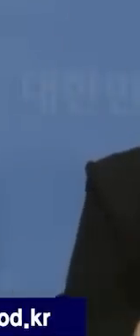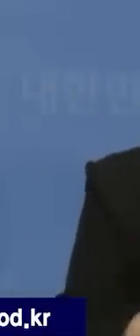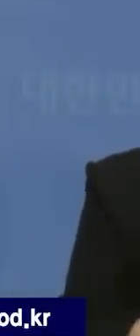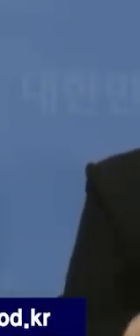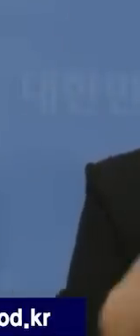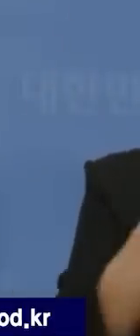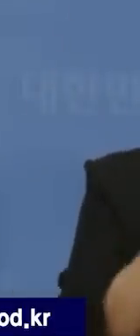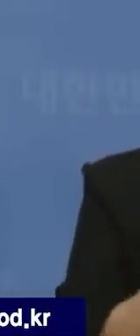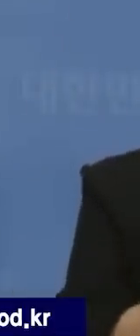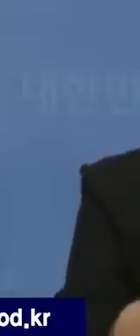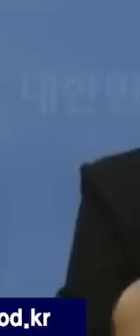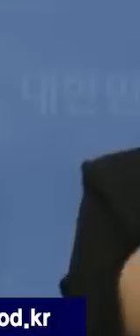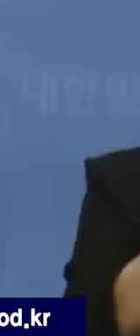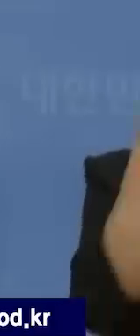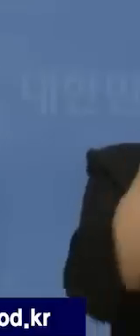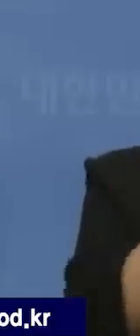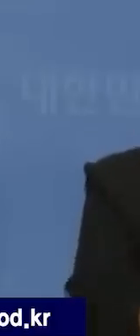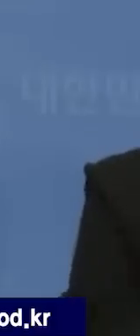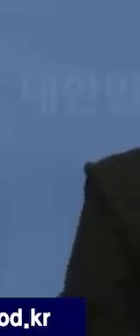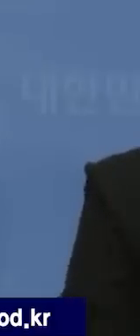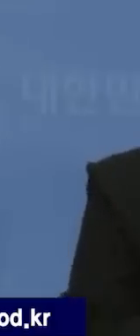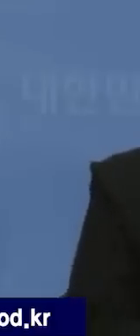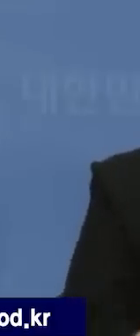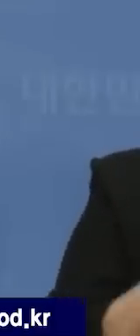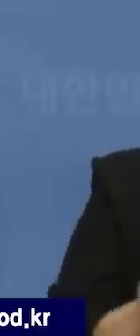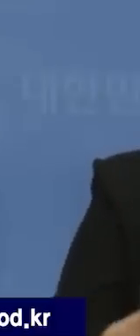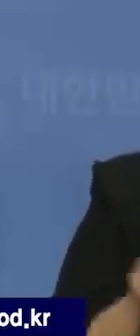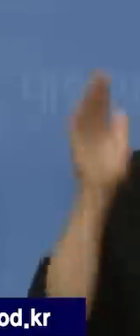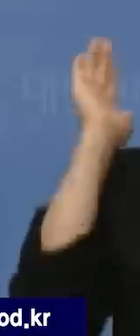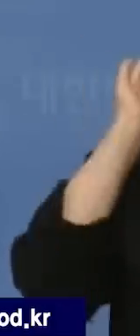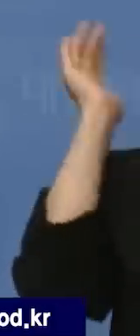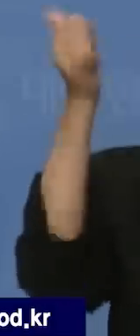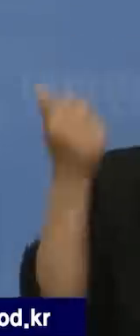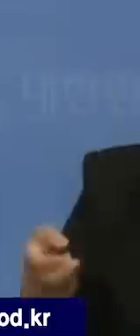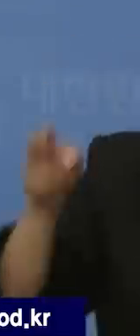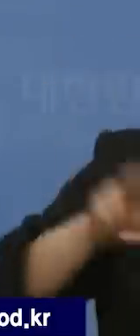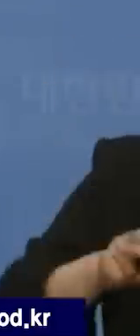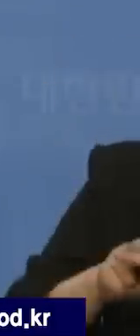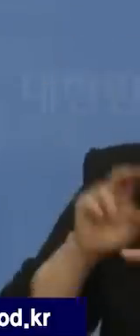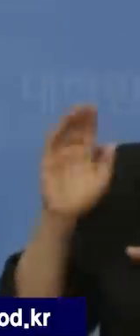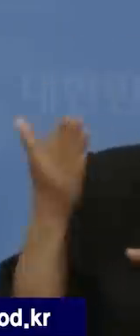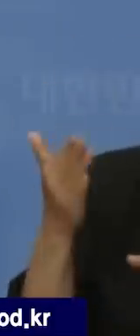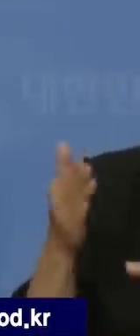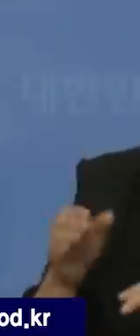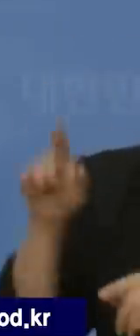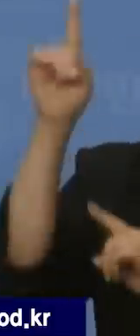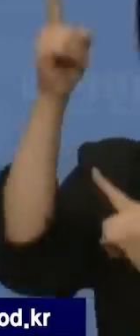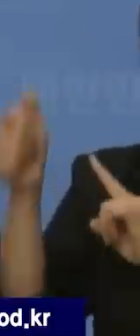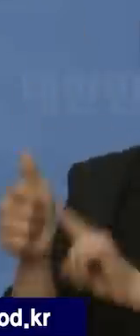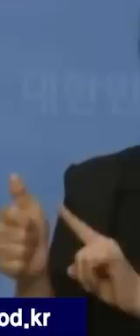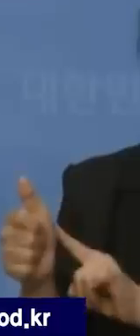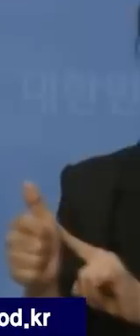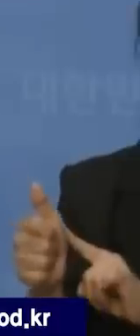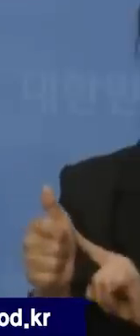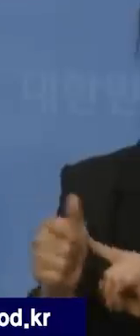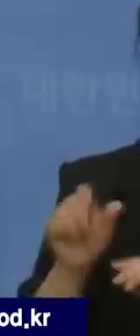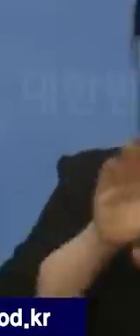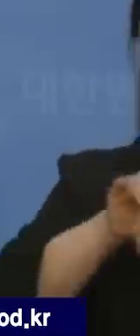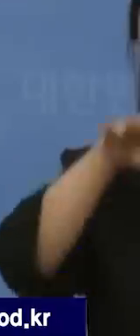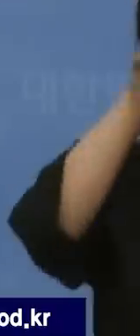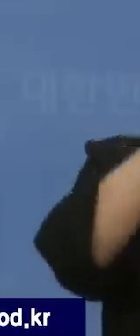중앙지검장이 이제 대통령이 돼 이동관 특보를 방송 장악의 천병으로 삼으려